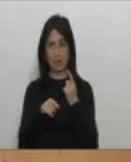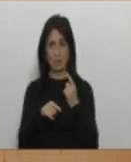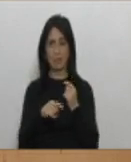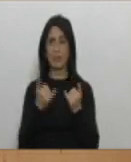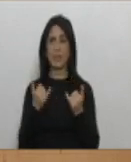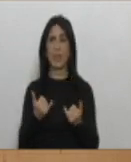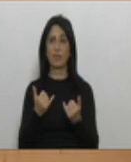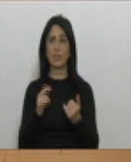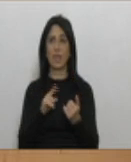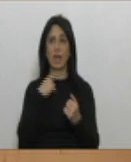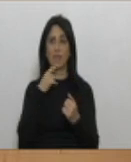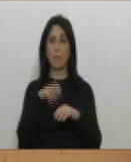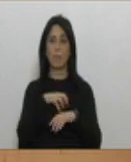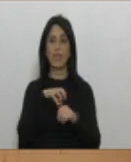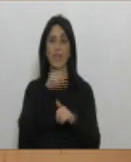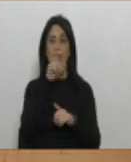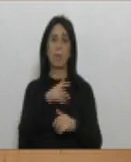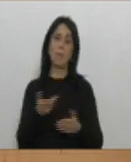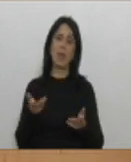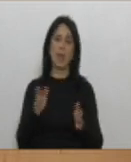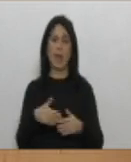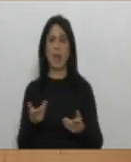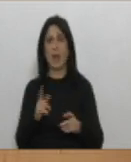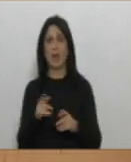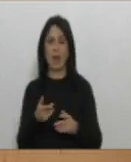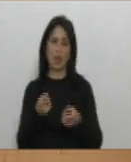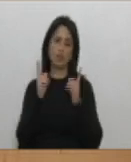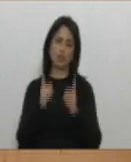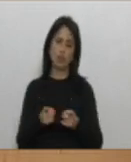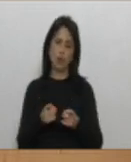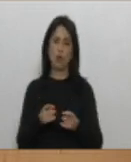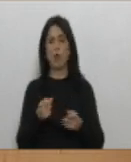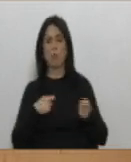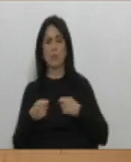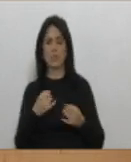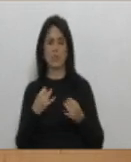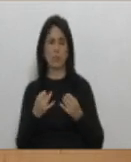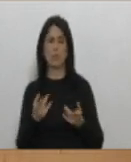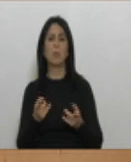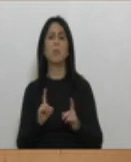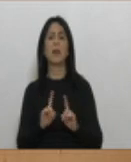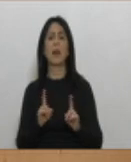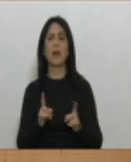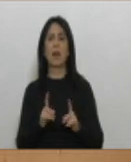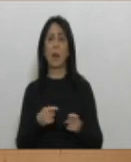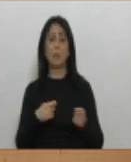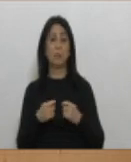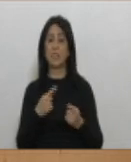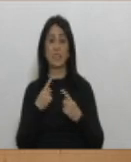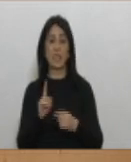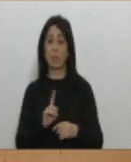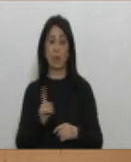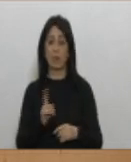Ახლა განაცხადა თქვენი პარტიის ლიდერმა, მე რა იქნება ავთენტურიც რომ იყოსო რაღაც ბიზნესებზე საუბრობენო. ბიზნესებზე კი არ